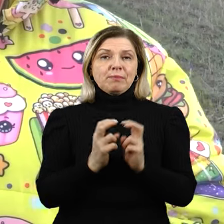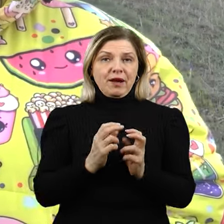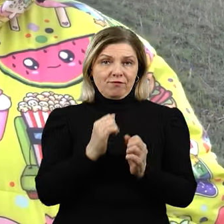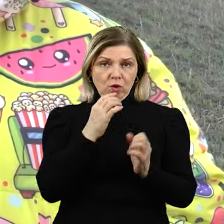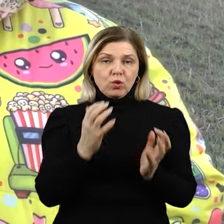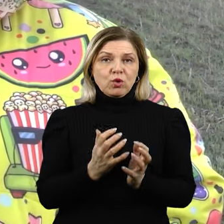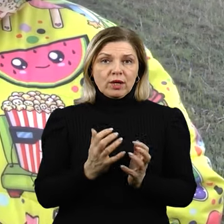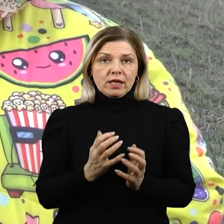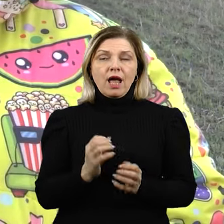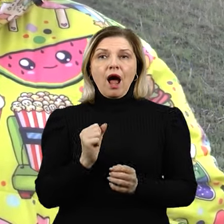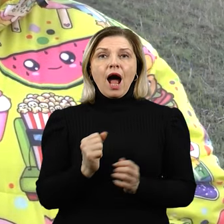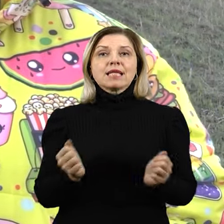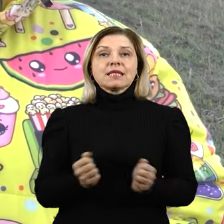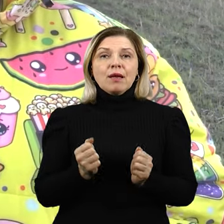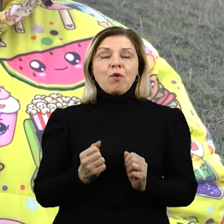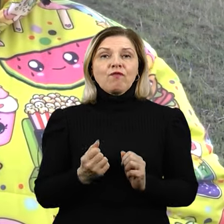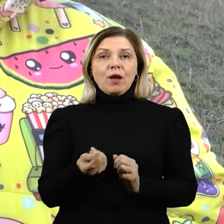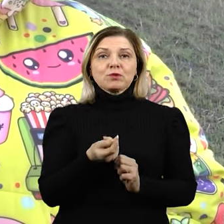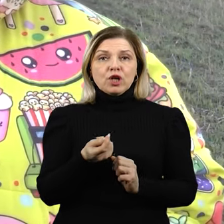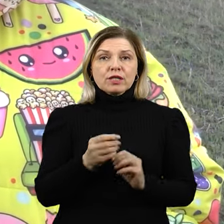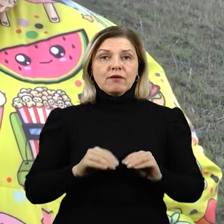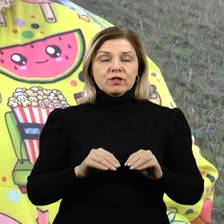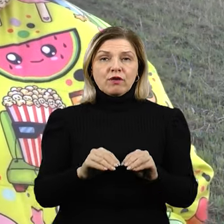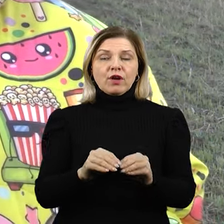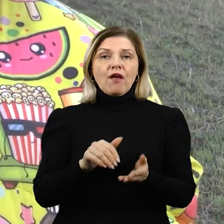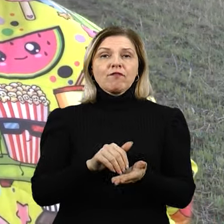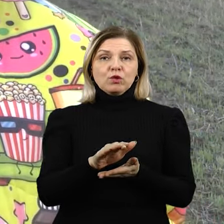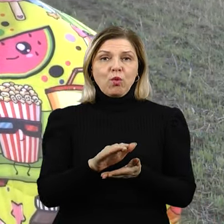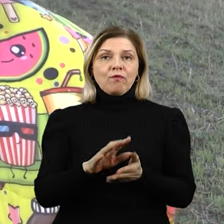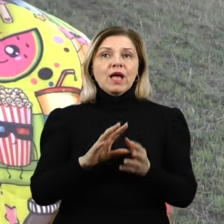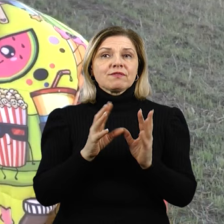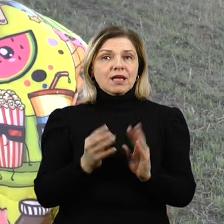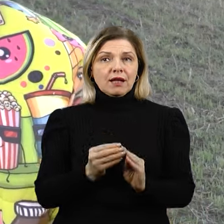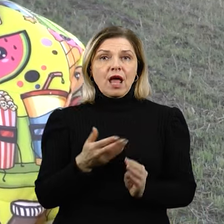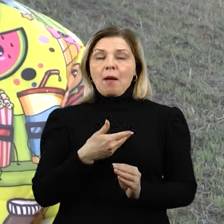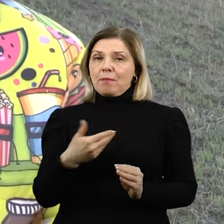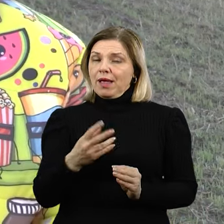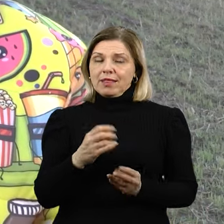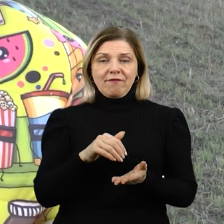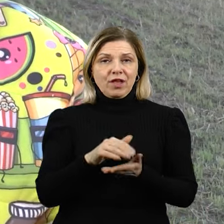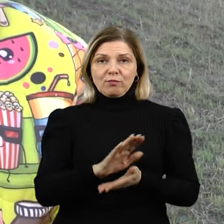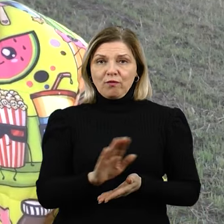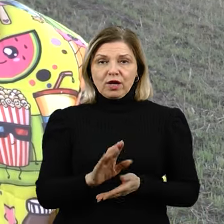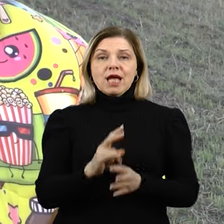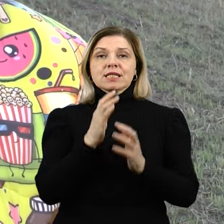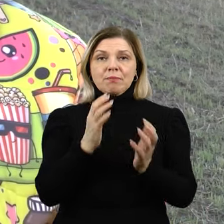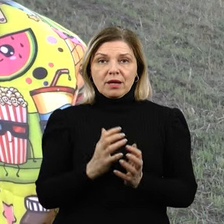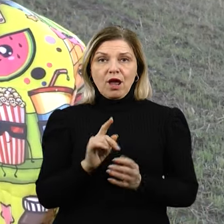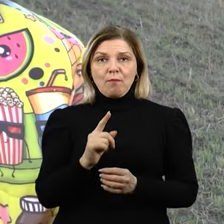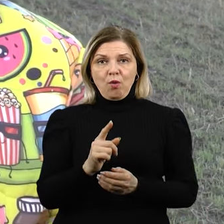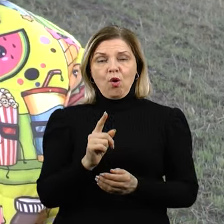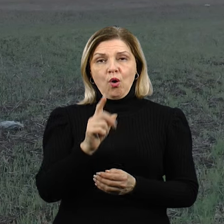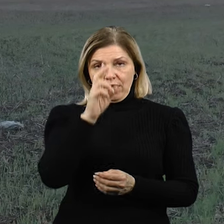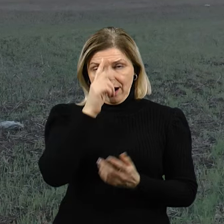знаю, аграріїв, які від озимини відмовились взагалі. Ми не відмовляємося, все одно її зберегли, бо країна має бути